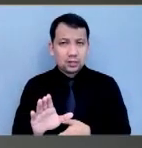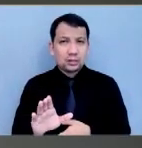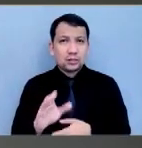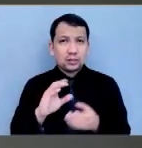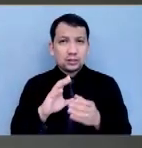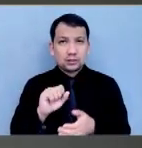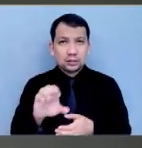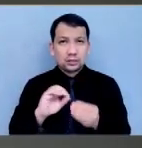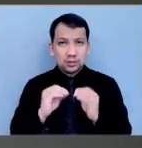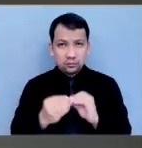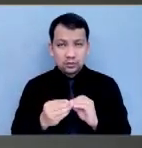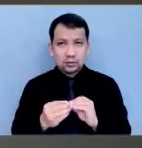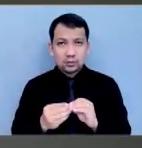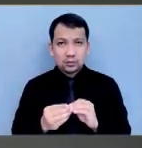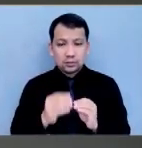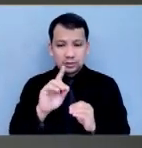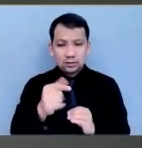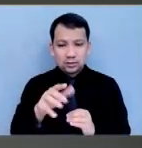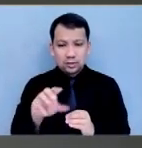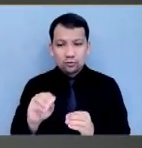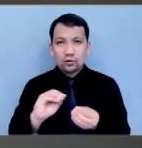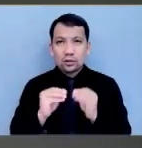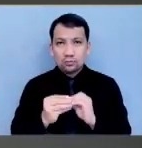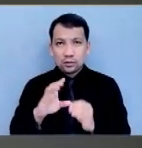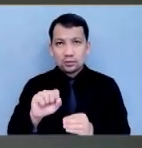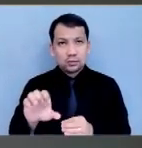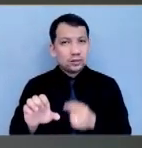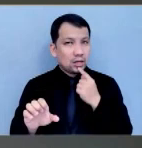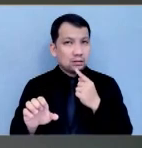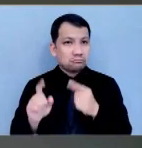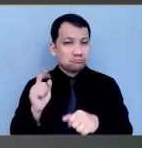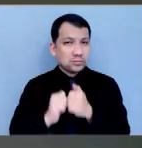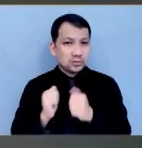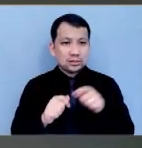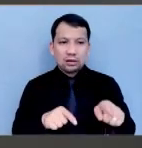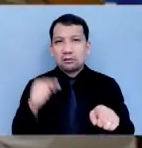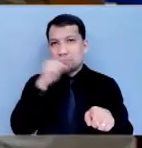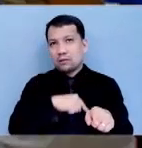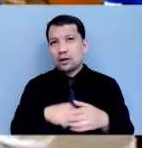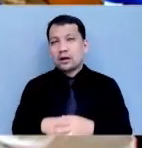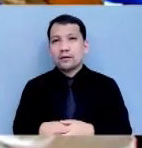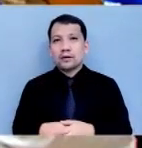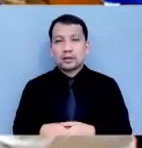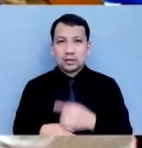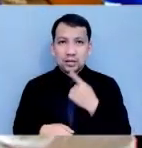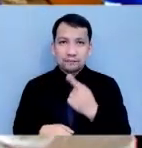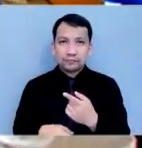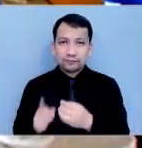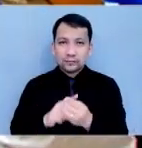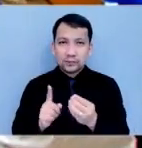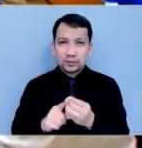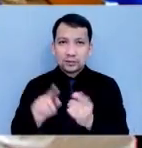ng kaso ko sa Degamo case. Kung hindi nyo nabigay yun, then it means sinungaling kayo. Sa isang